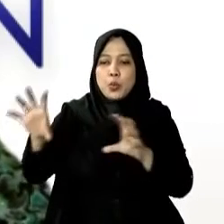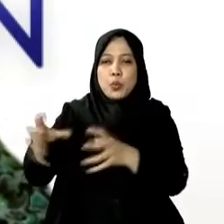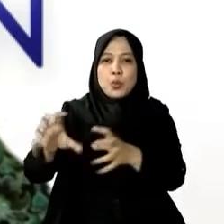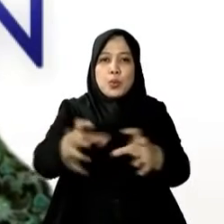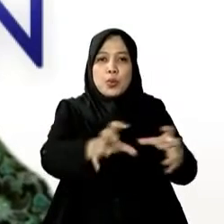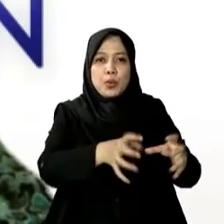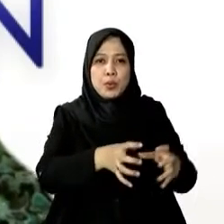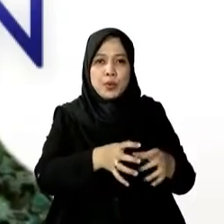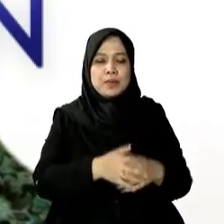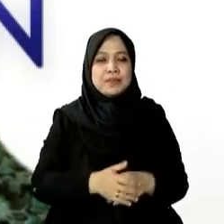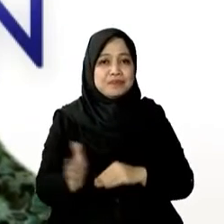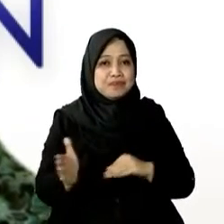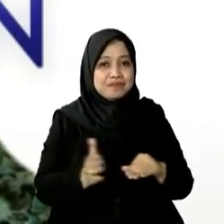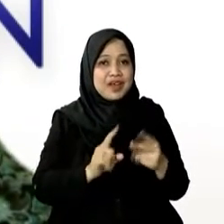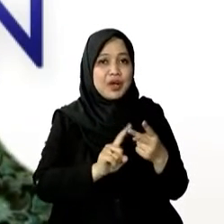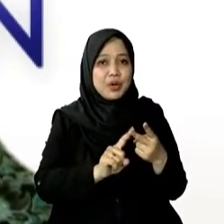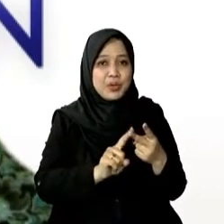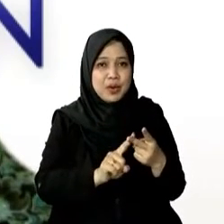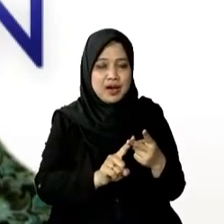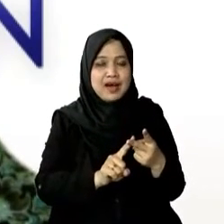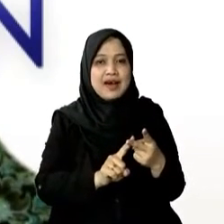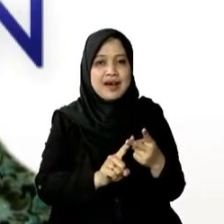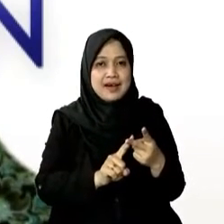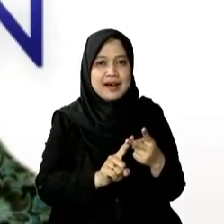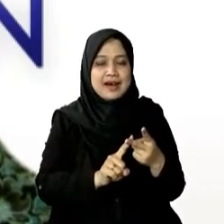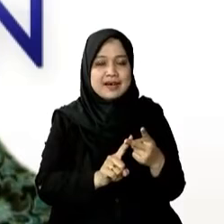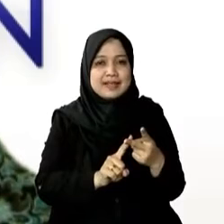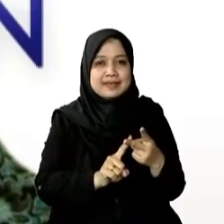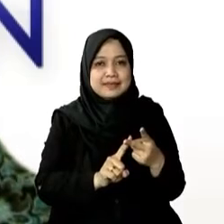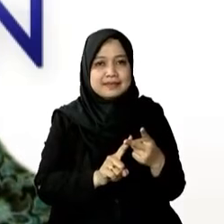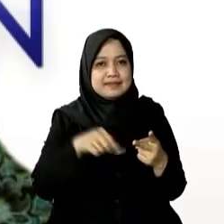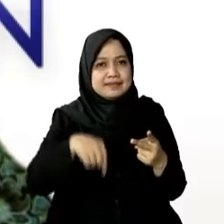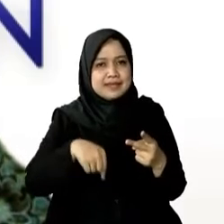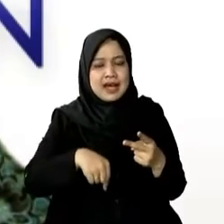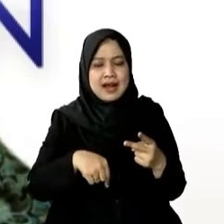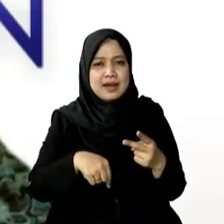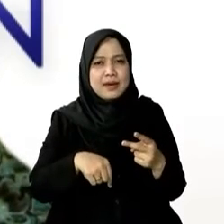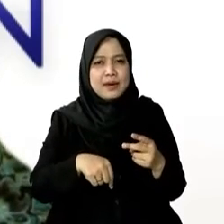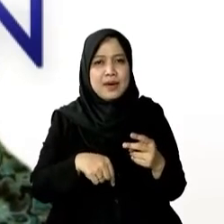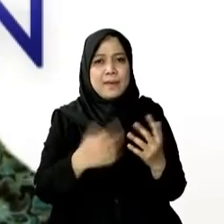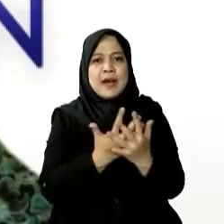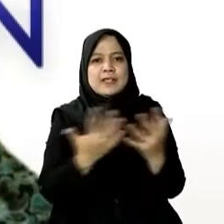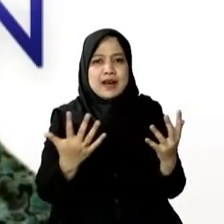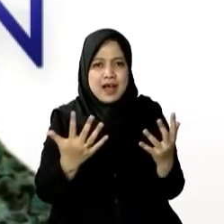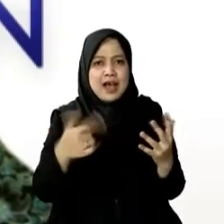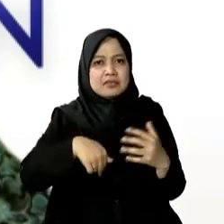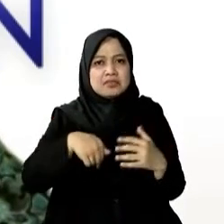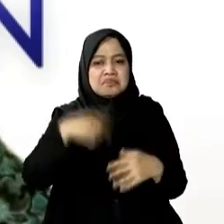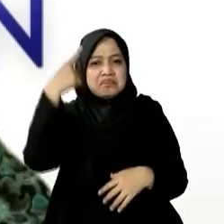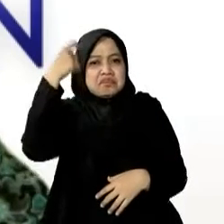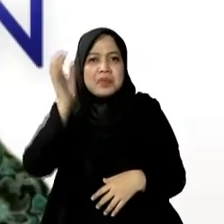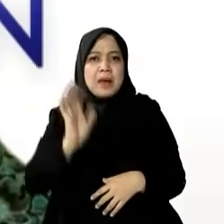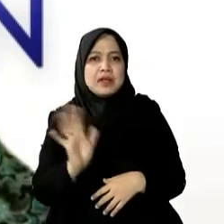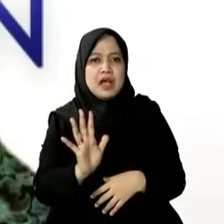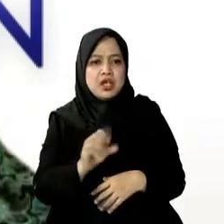kemudian kedua team sering muncul ini adalah Banyak masyarakat the masih banyak masyarakat yang tidak percaya bahwa